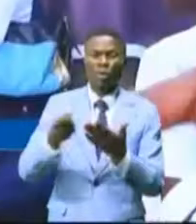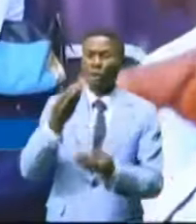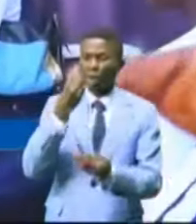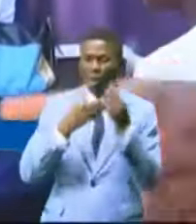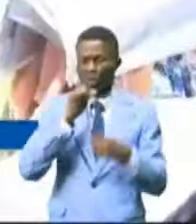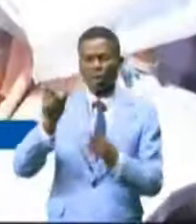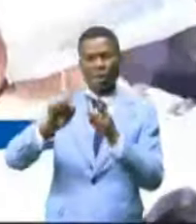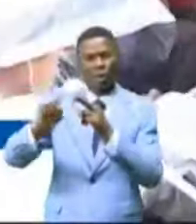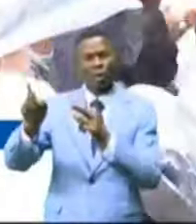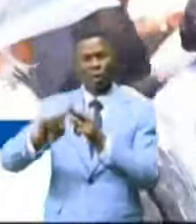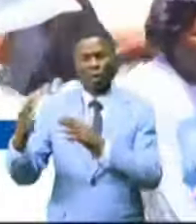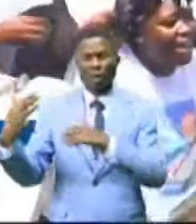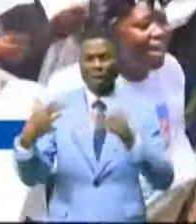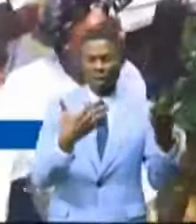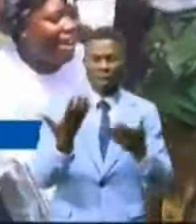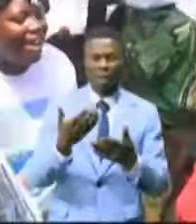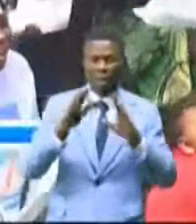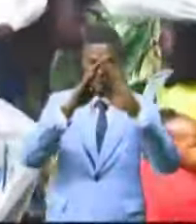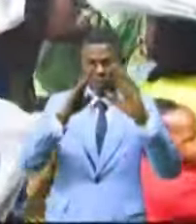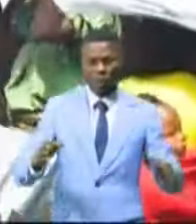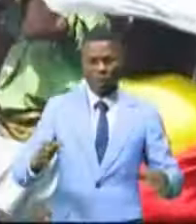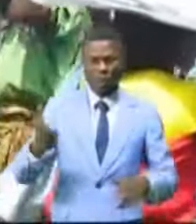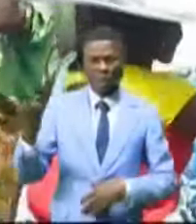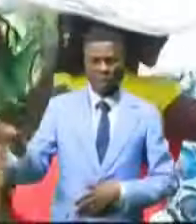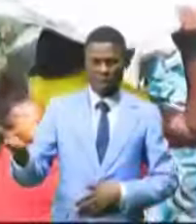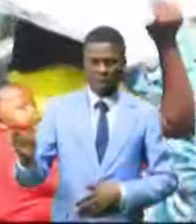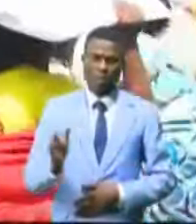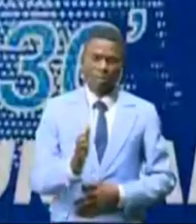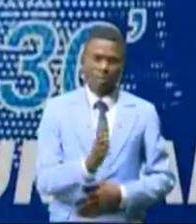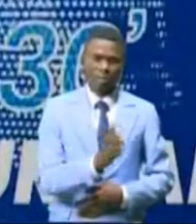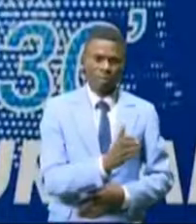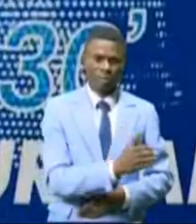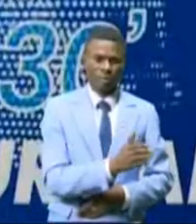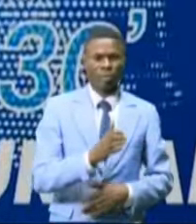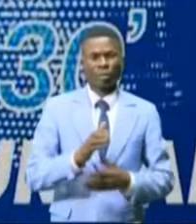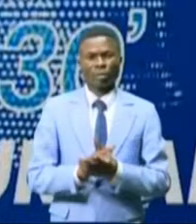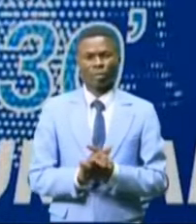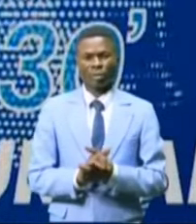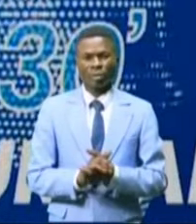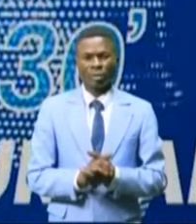fui les affrontements dans leurs villages respectifs.